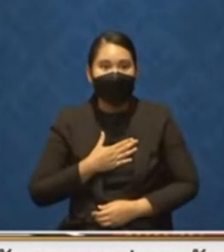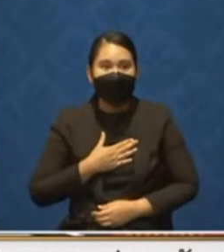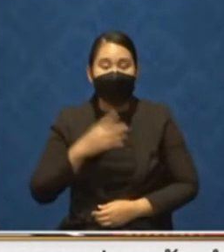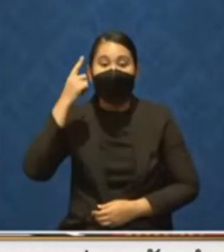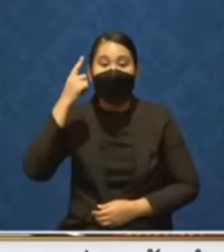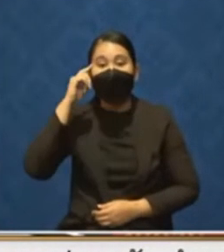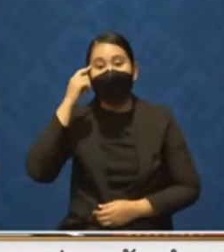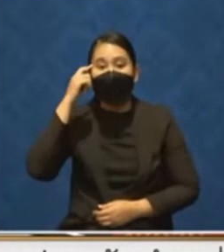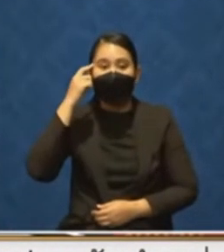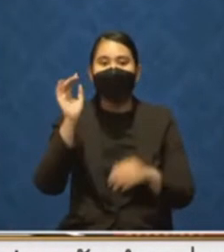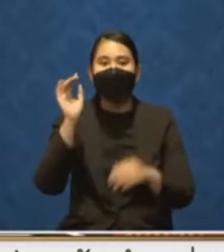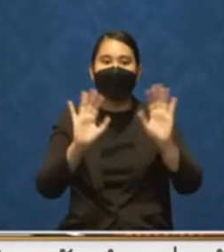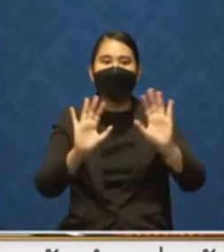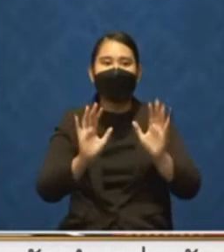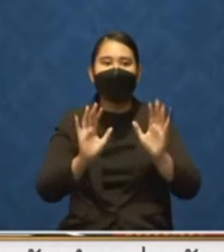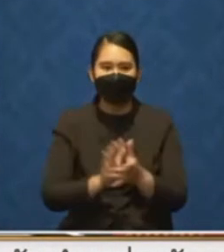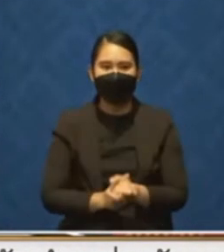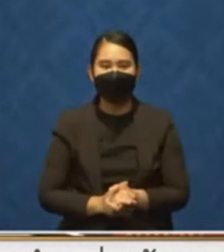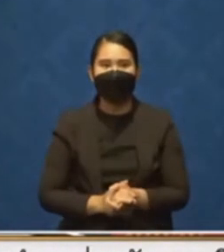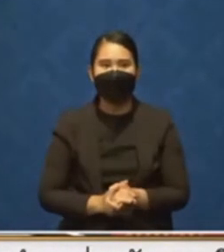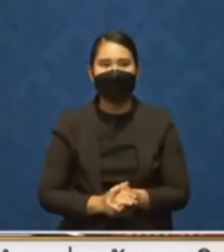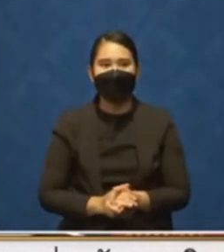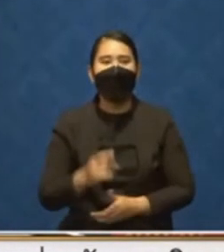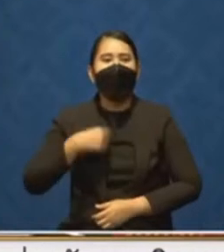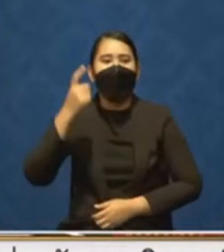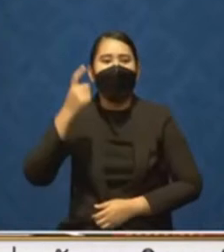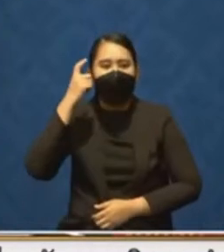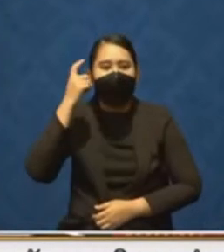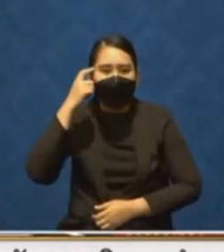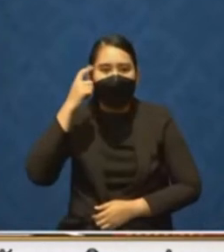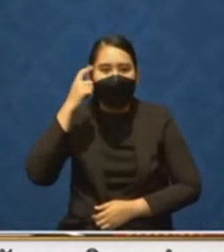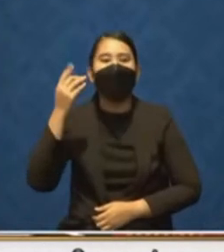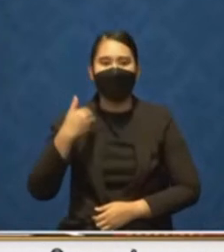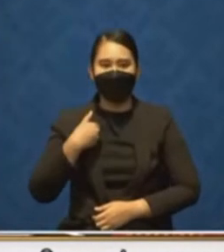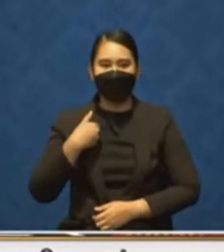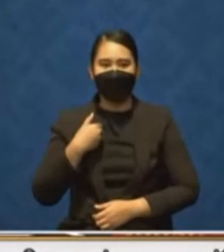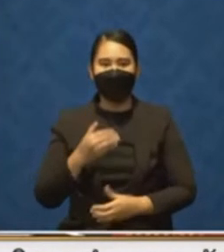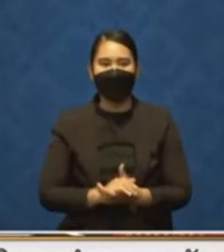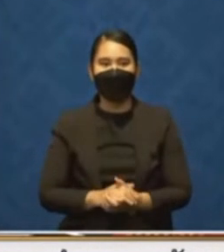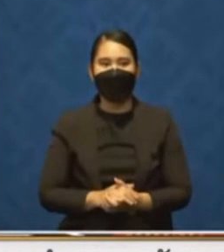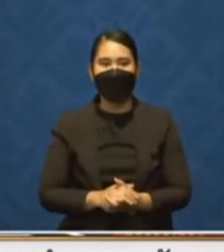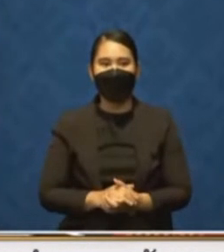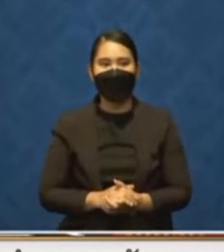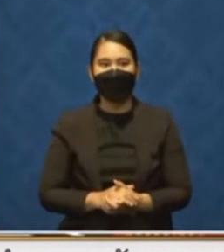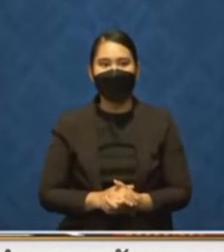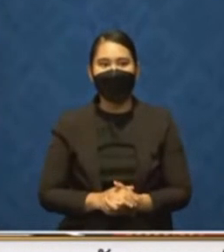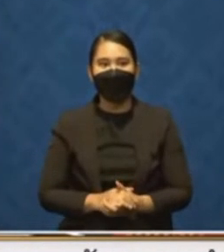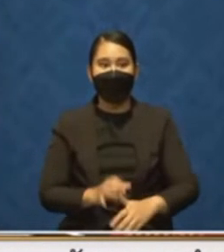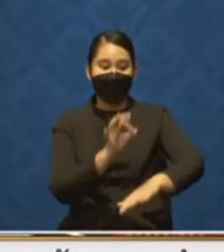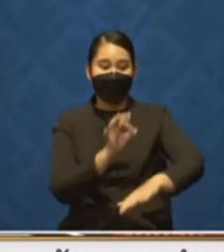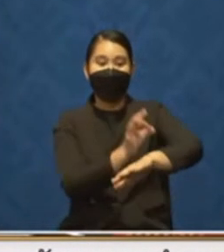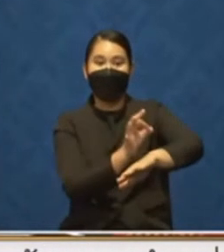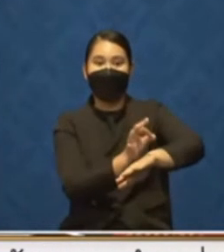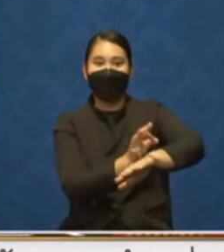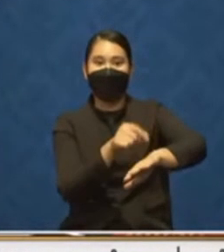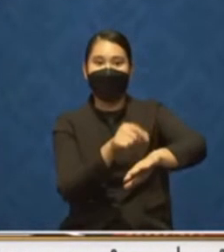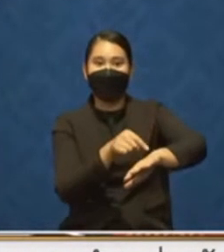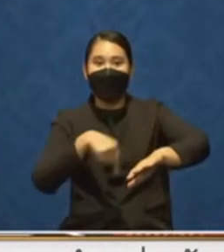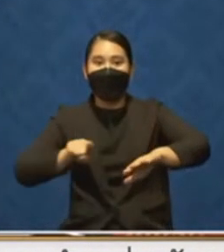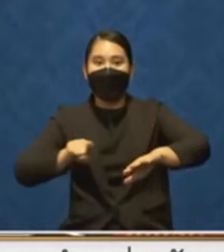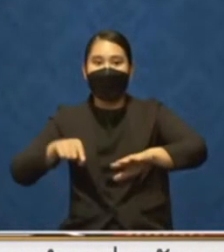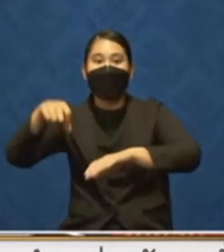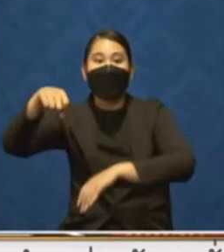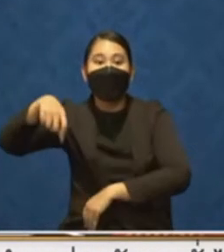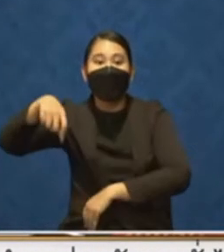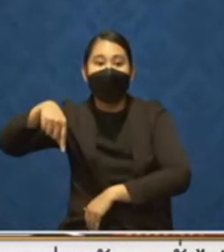พวกนี้นะครับอาจจะไม่รู้เท่าท่านก็รู้กับเขาบ้างเหมือนกันพรุ่งนี้เวลานี้จะทำนาฬิกาจะเอาส้อมได้ไปที่พารากอน